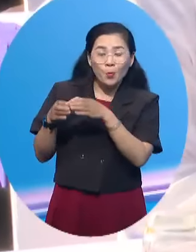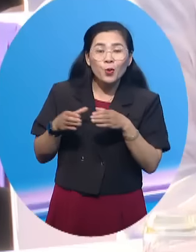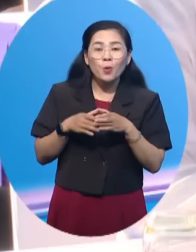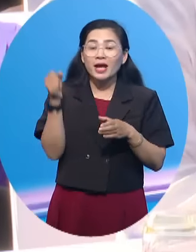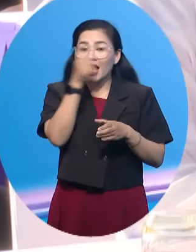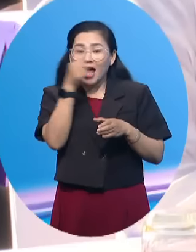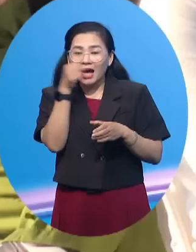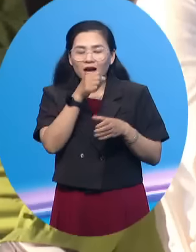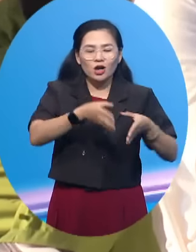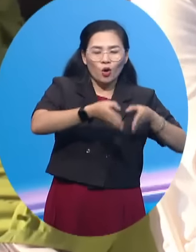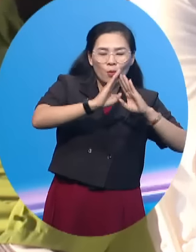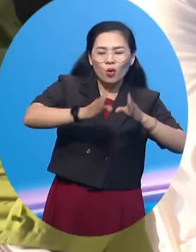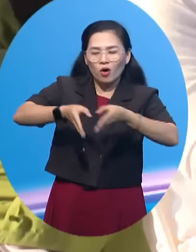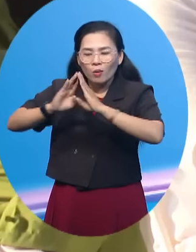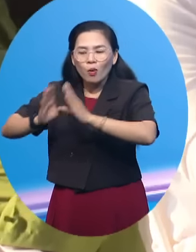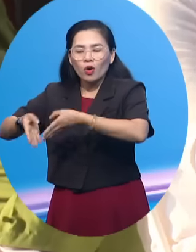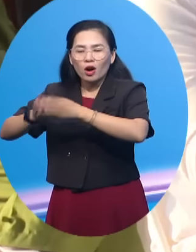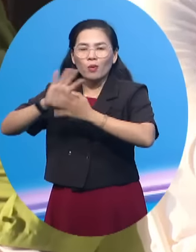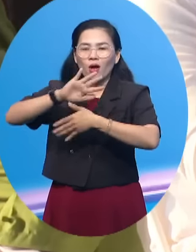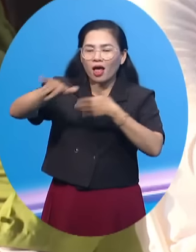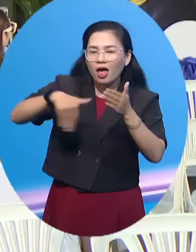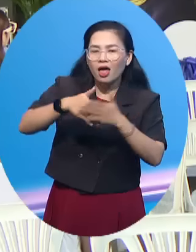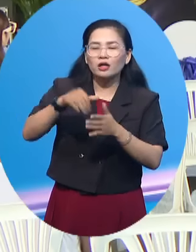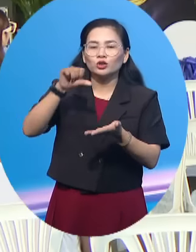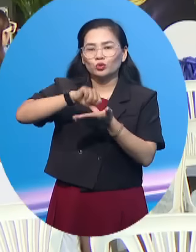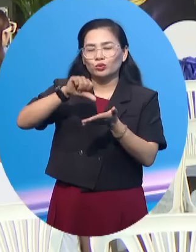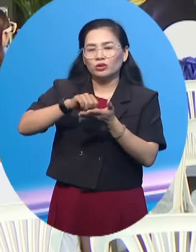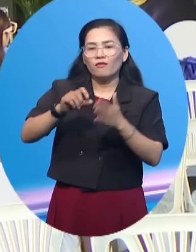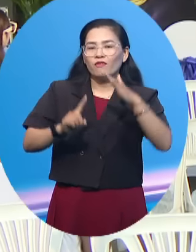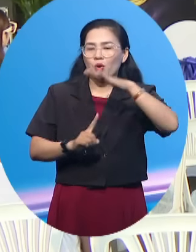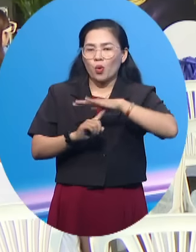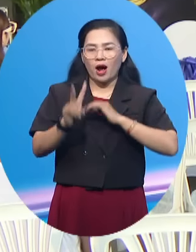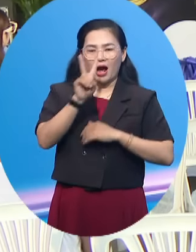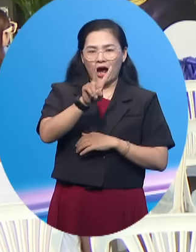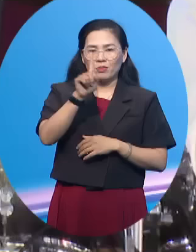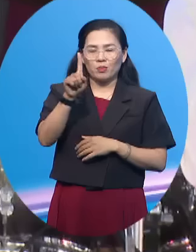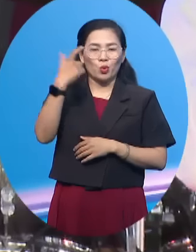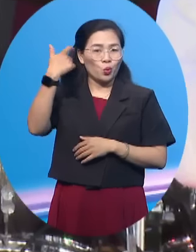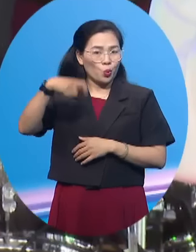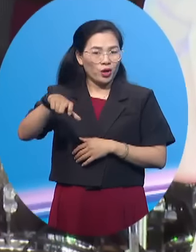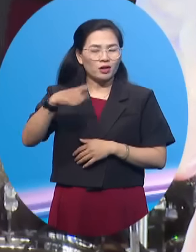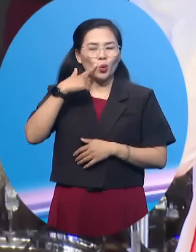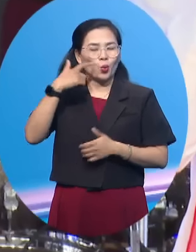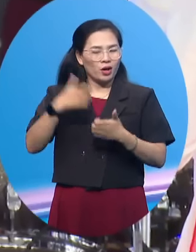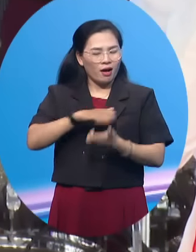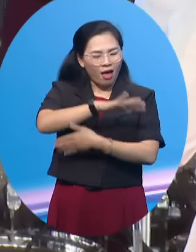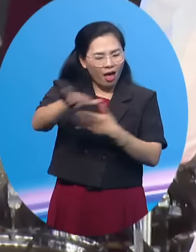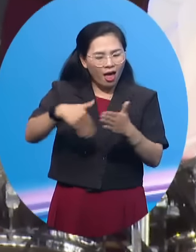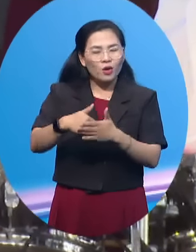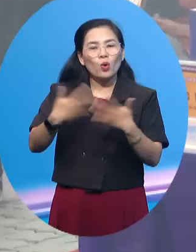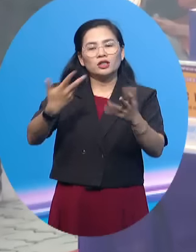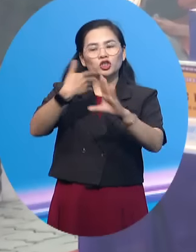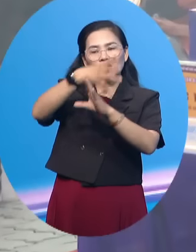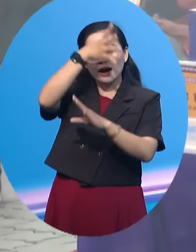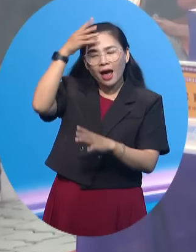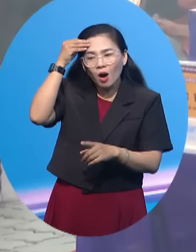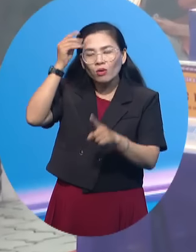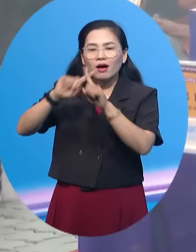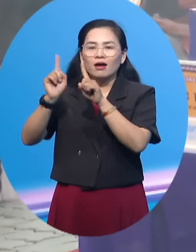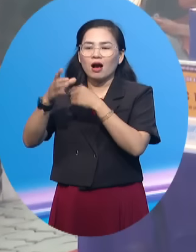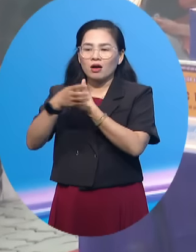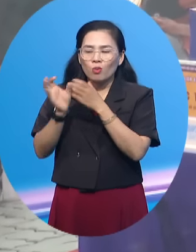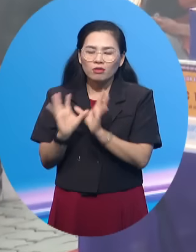đến từ các câu lạc bộ, đội nhóm văn nghệ thuộc trung tâm văn hóa của 21 quận huyện và thành phố Thủ Đức, các trường đại học cao đẳng và trong cộng